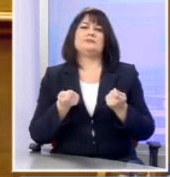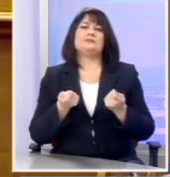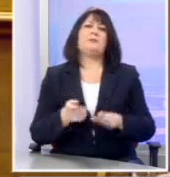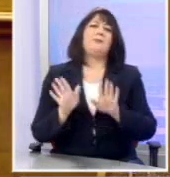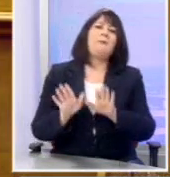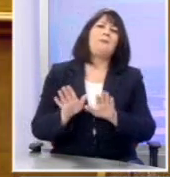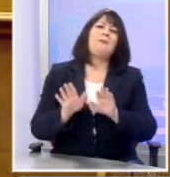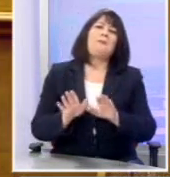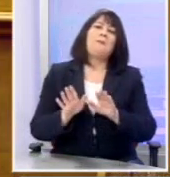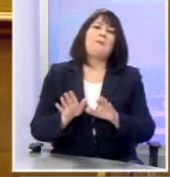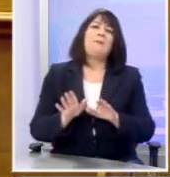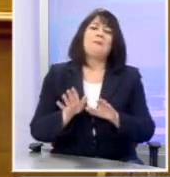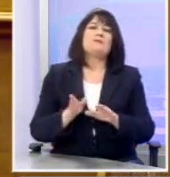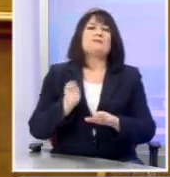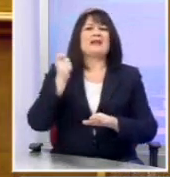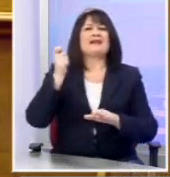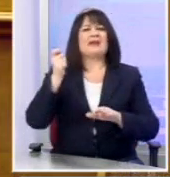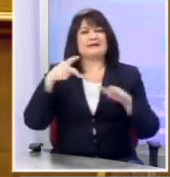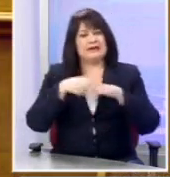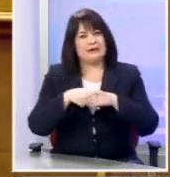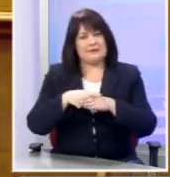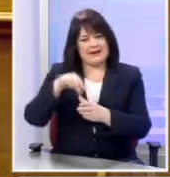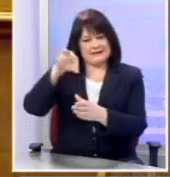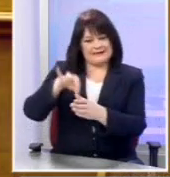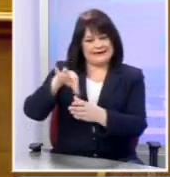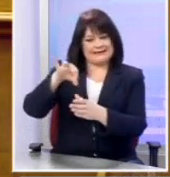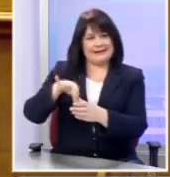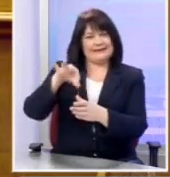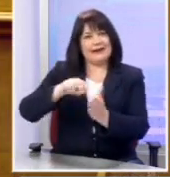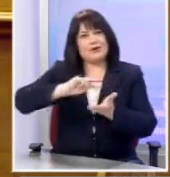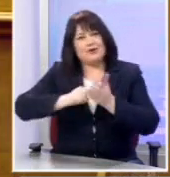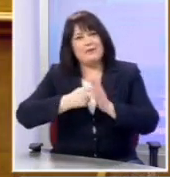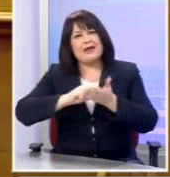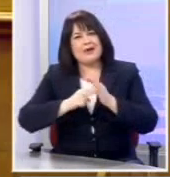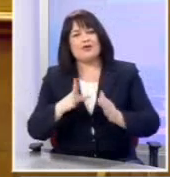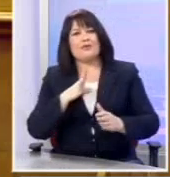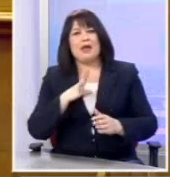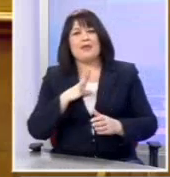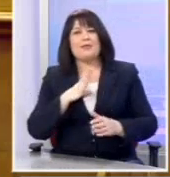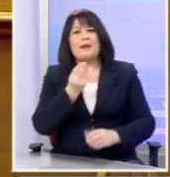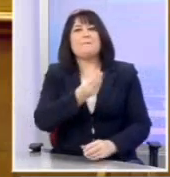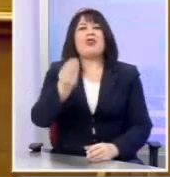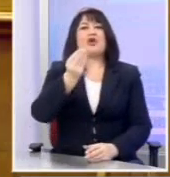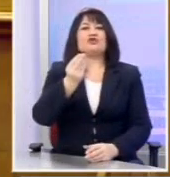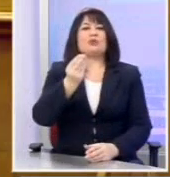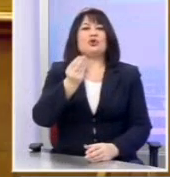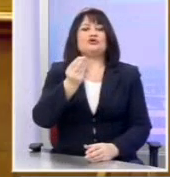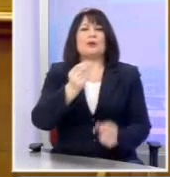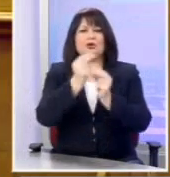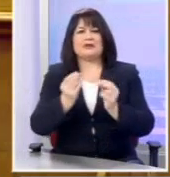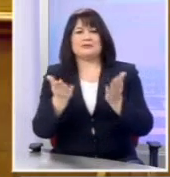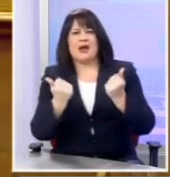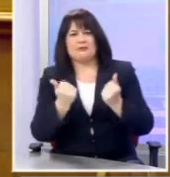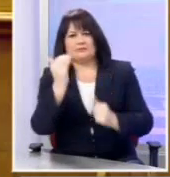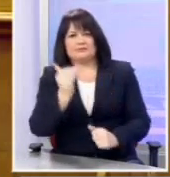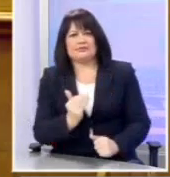αφήνανε το κουμπαρά των αποθεματικών των εργαζομένων να ροκανίζεται με μηδενική απόδοση από τον πληθωρισμό, όταν τα